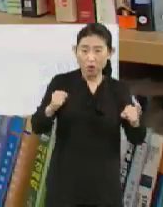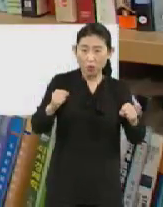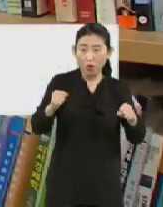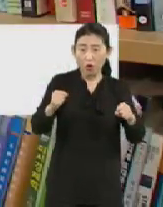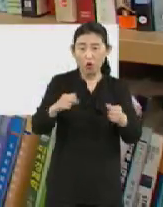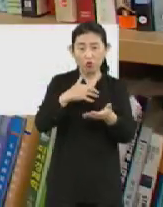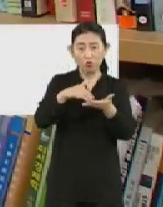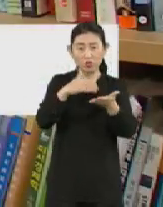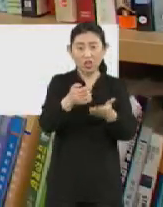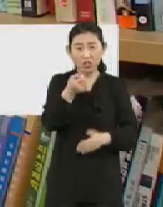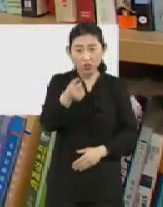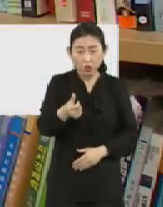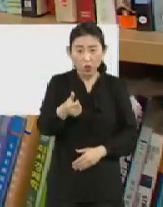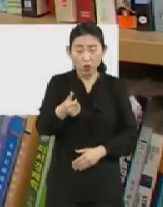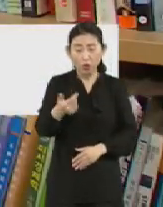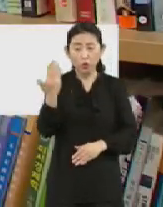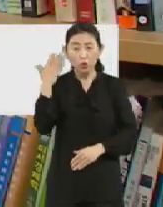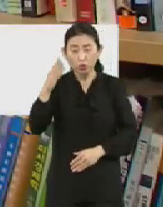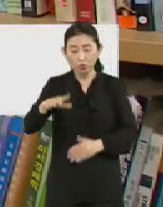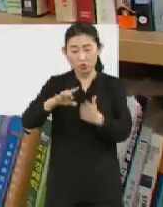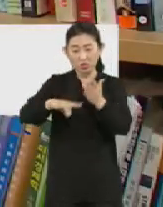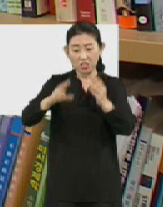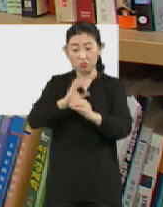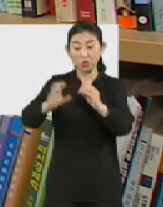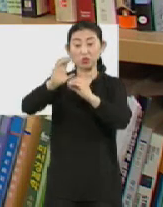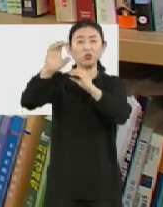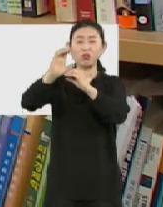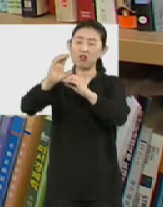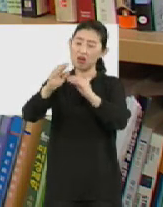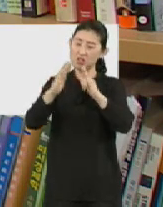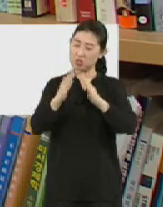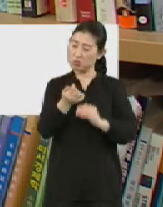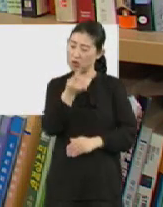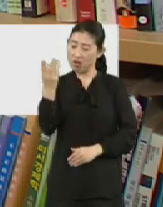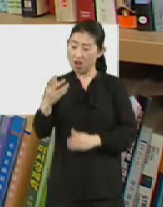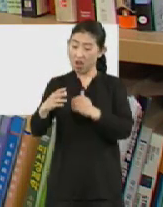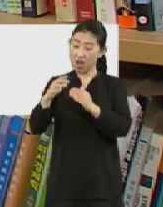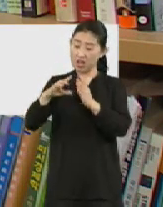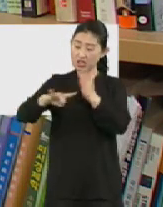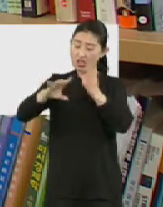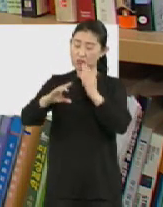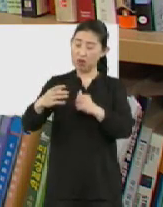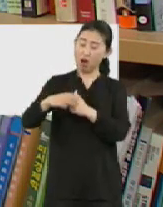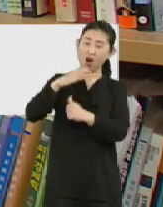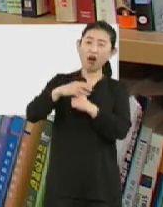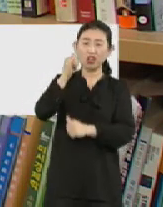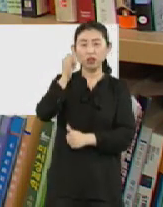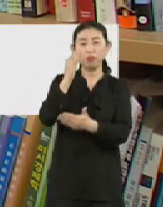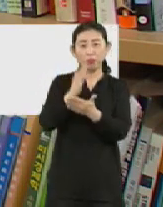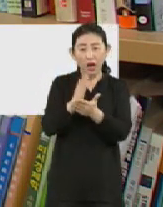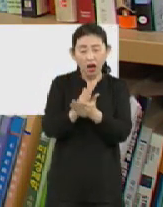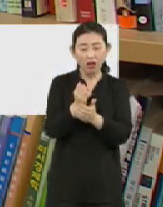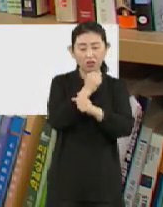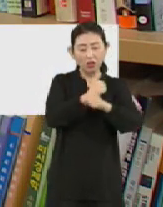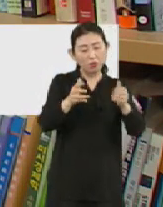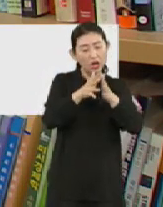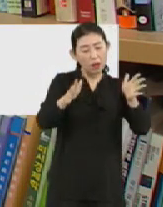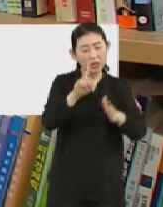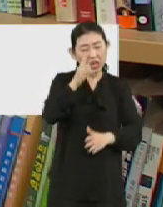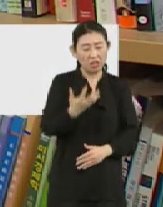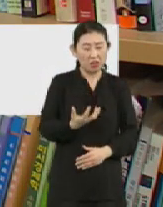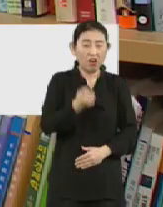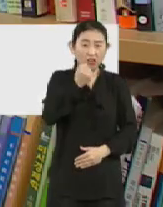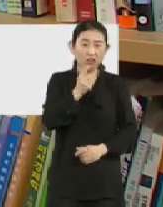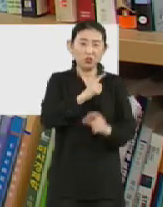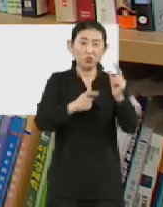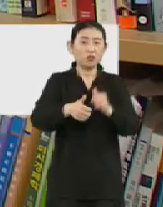상황에서 세금 규제가 강화되면서 한 채를 이제 보유하는 가운데에서 좀 더 규모가 큰 그러한 규모의